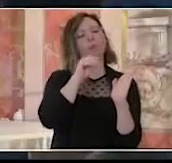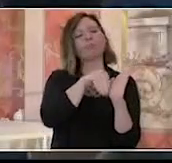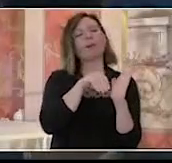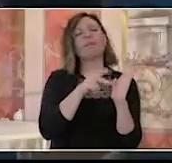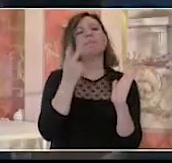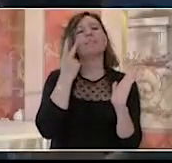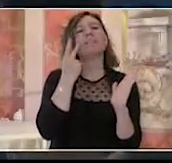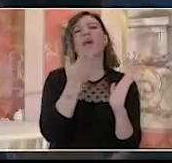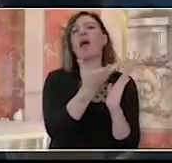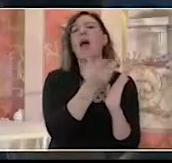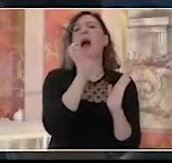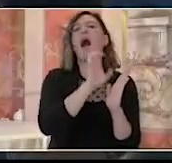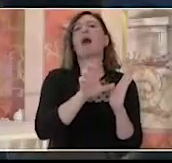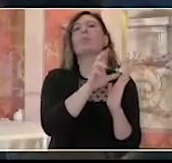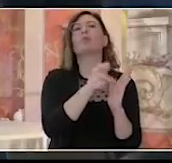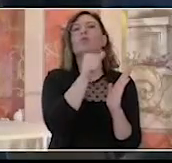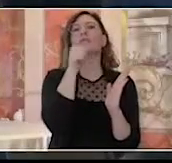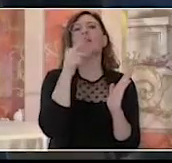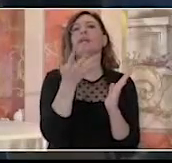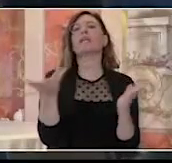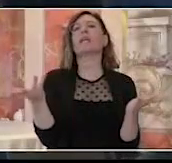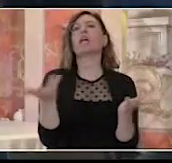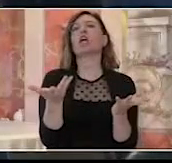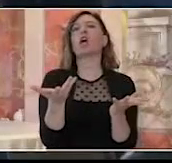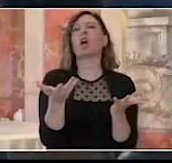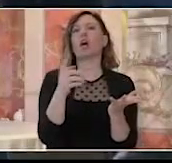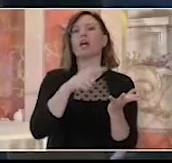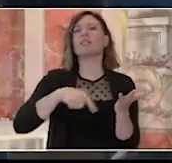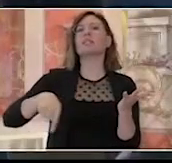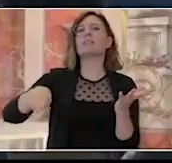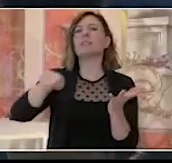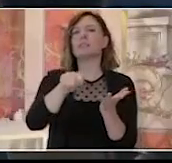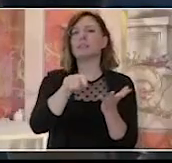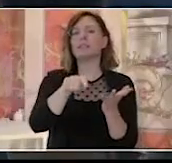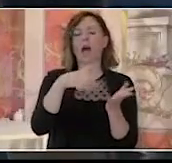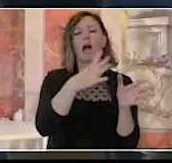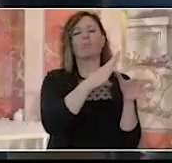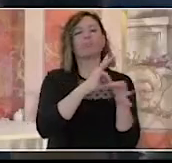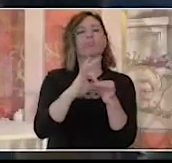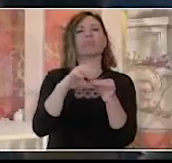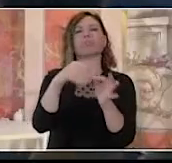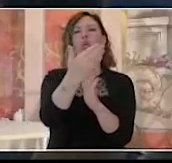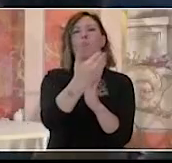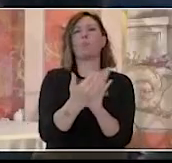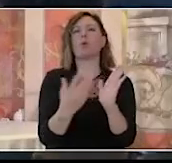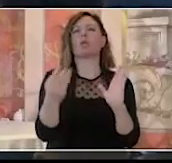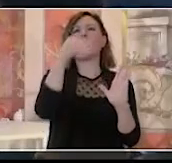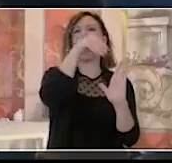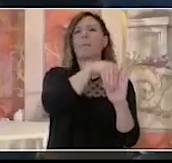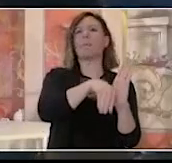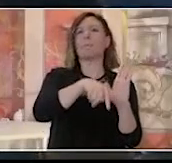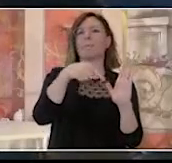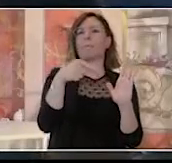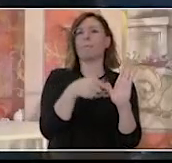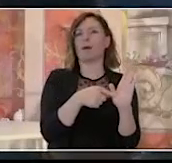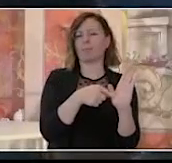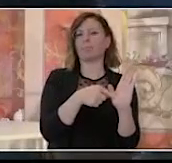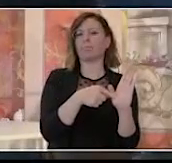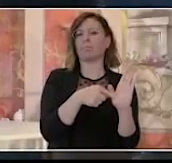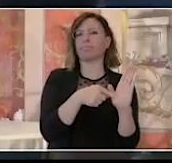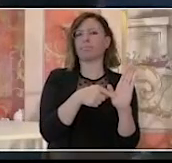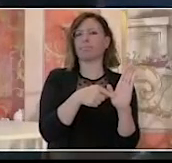necessità dell'Abruzzo e poco, diciamo, alla dimensione di acquisizione parcellizzata del consenso. Cioè è